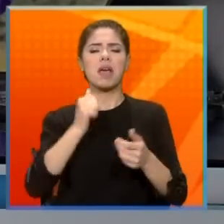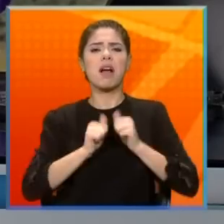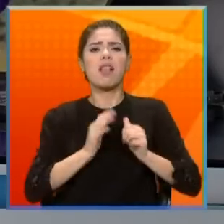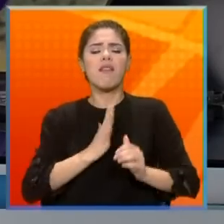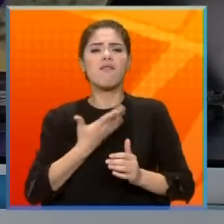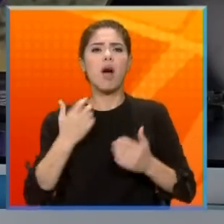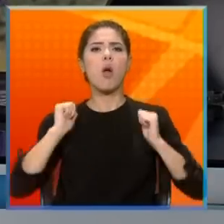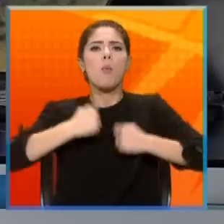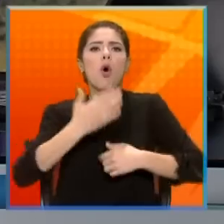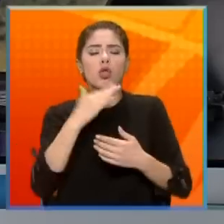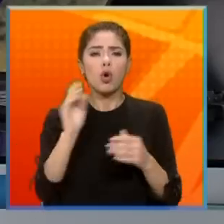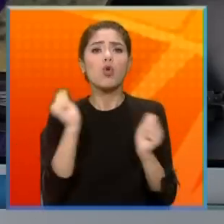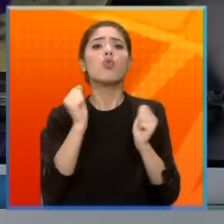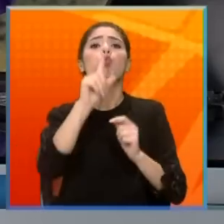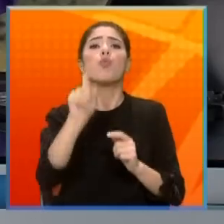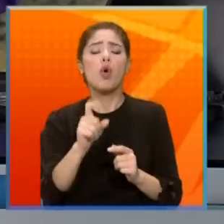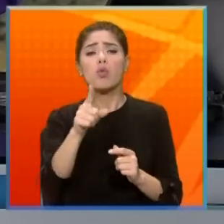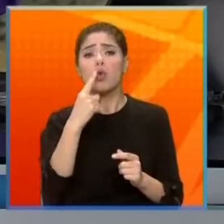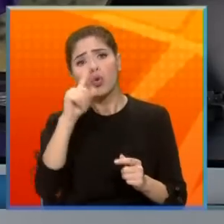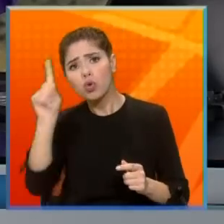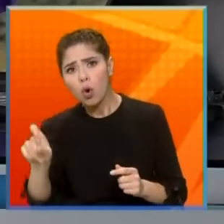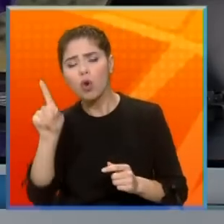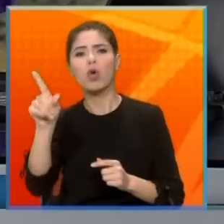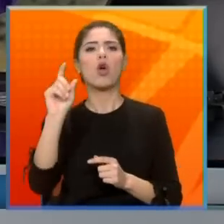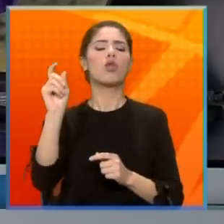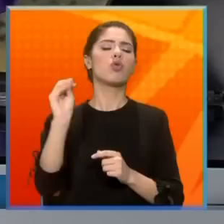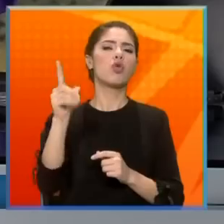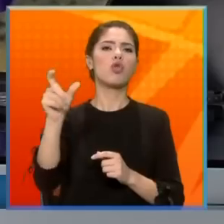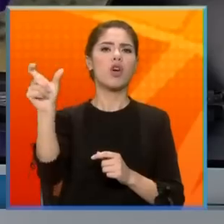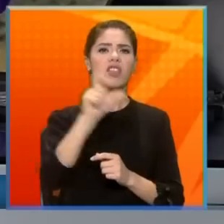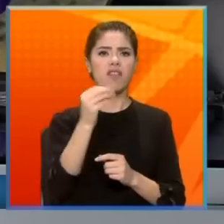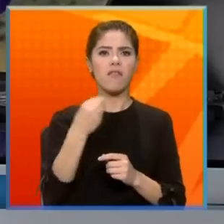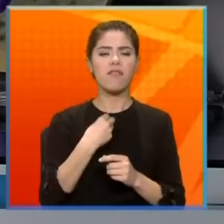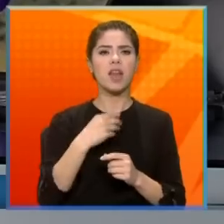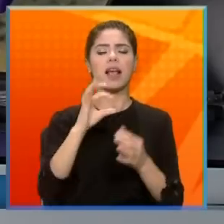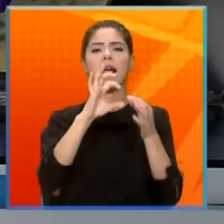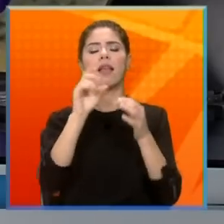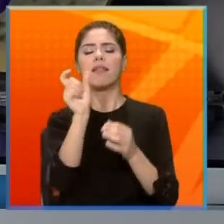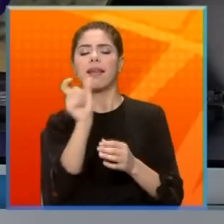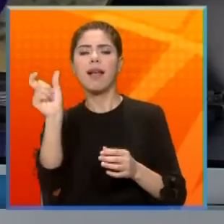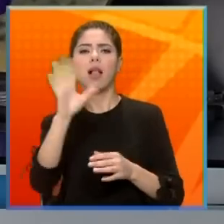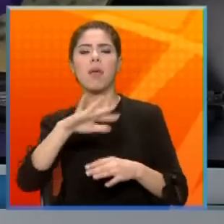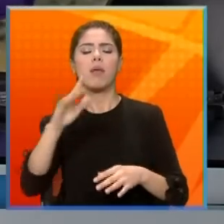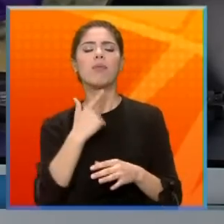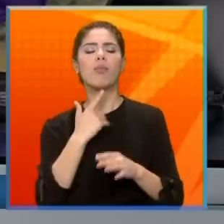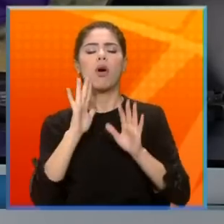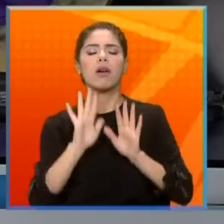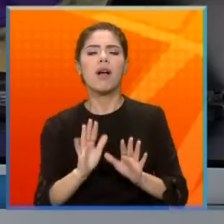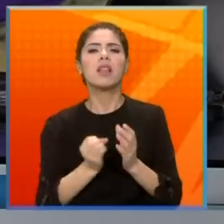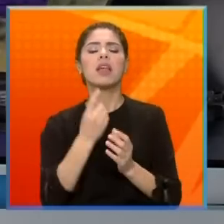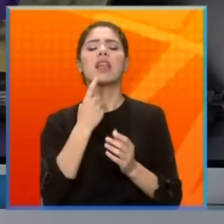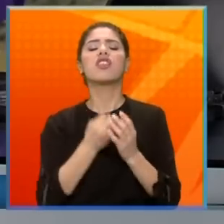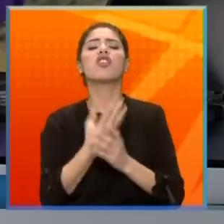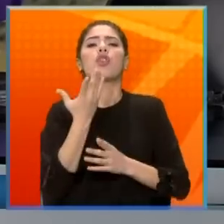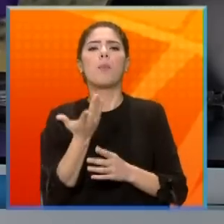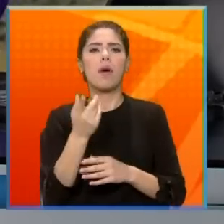vardı. Üşümüyor musun diye sordu ona. Çocuk cevap verirken kelimelerin hepsi birer birer boğazına düğümlendi.